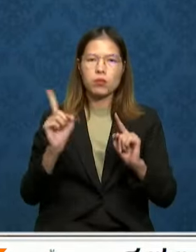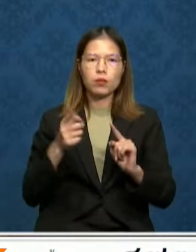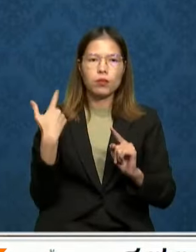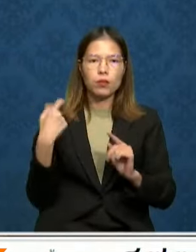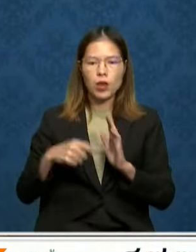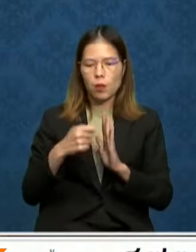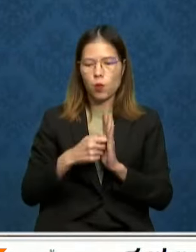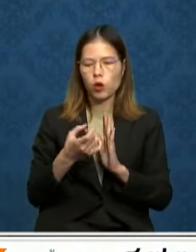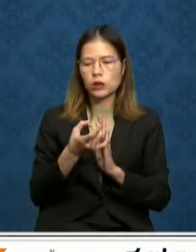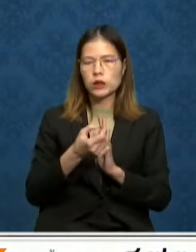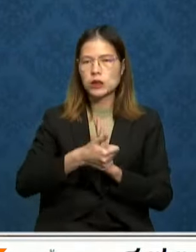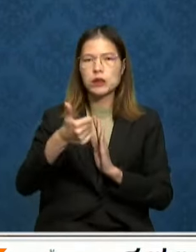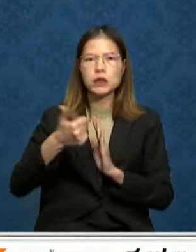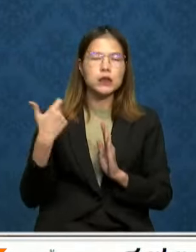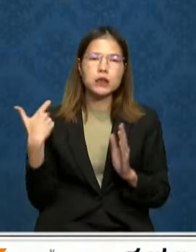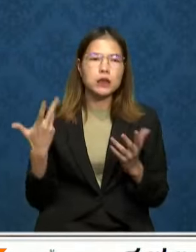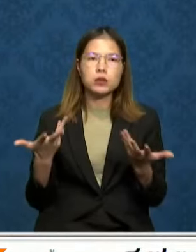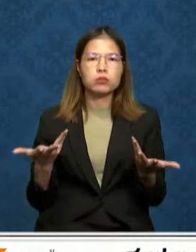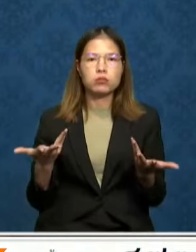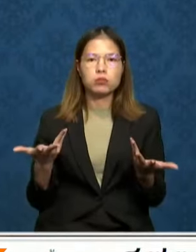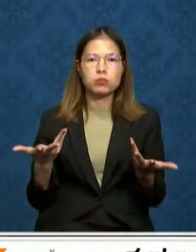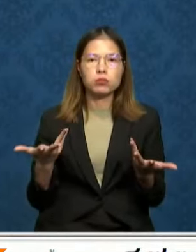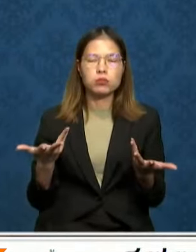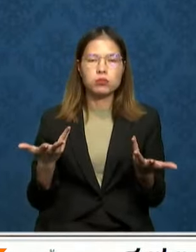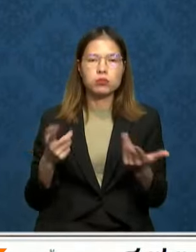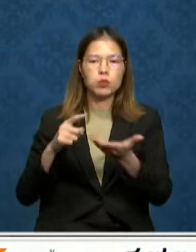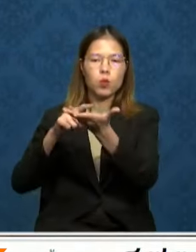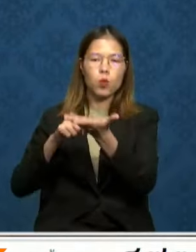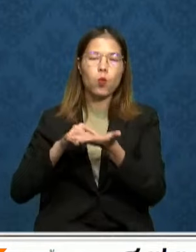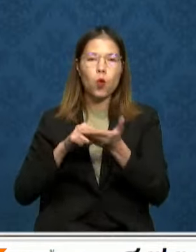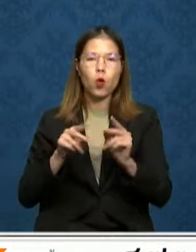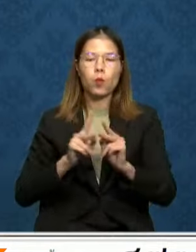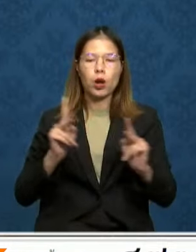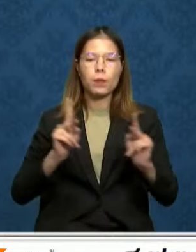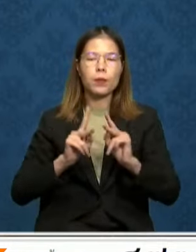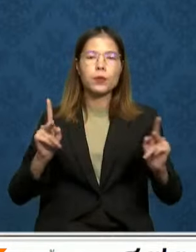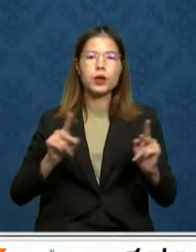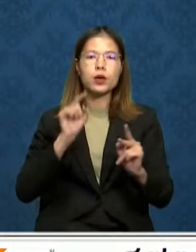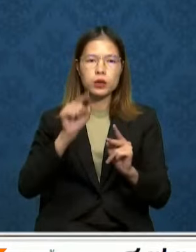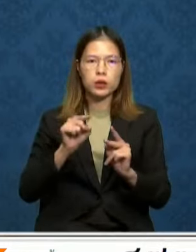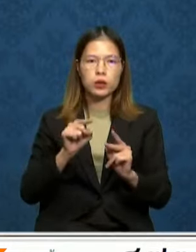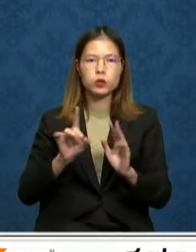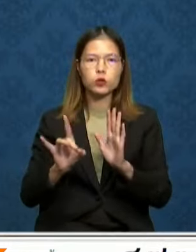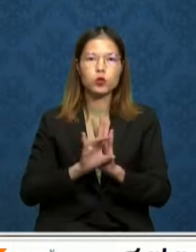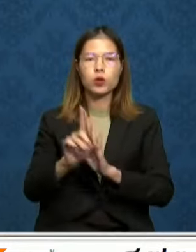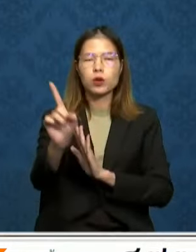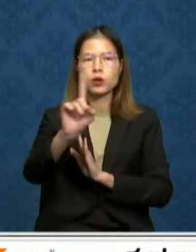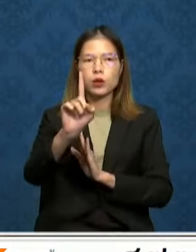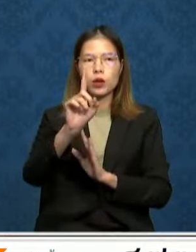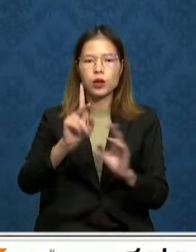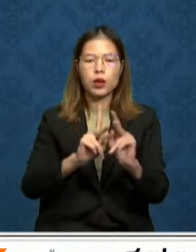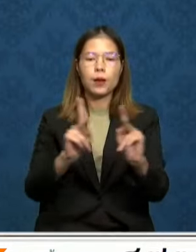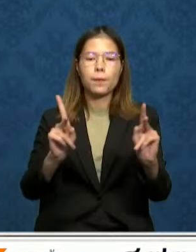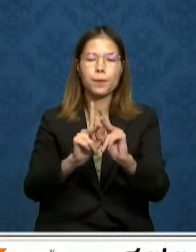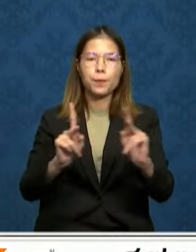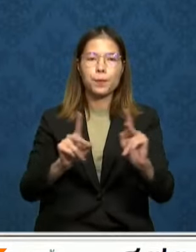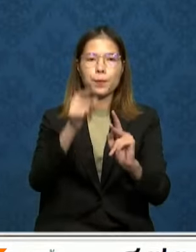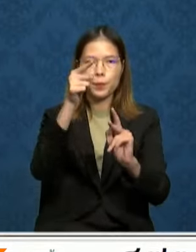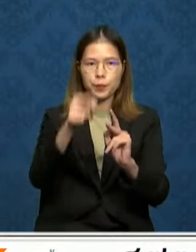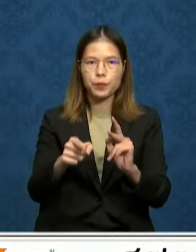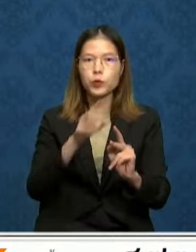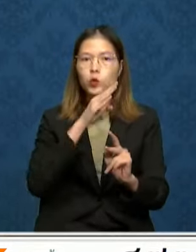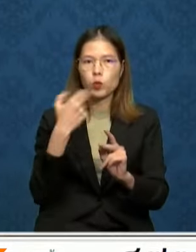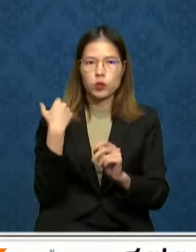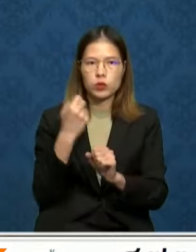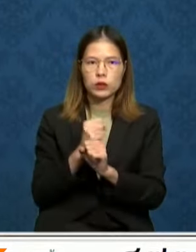มีเหตุผลอื่นเลยนะครับที่ยกมาในชั้นกรรมาธิการในที่สุดนะครับกรรมาธิการหลัง